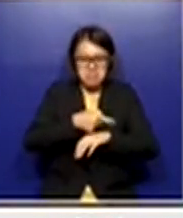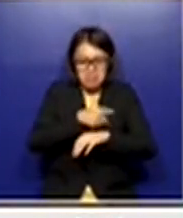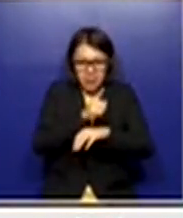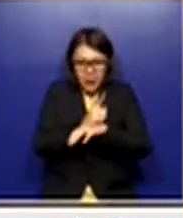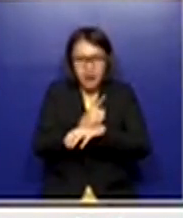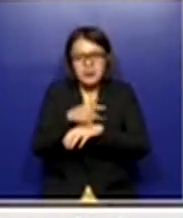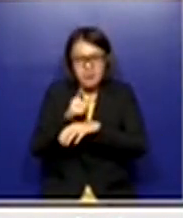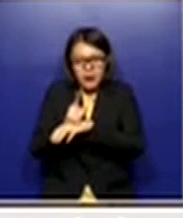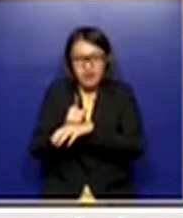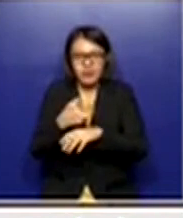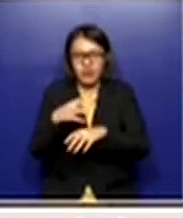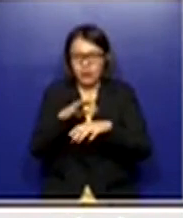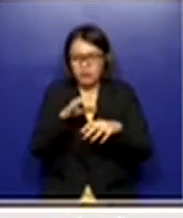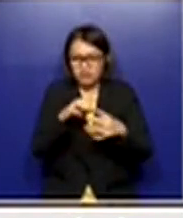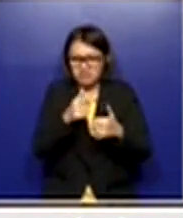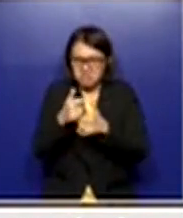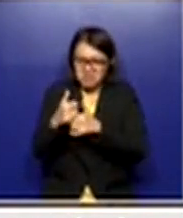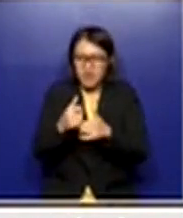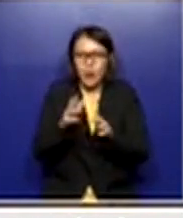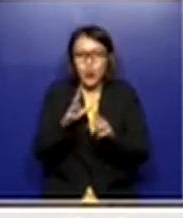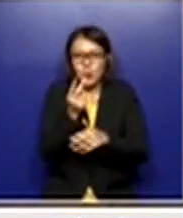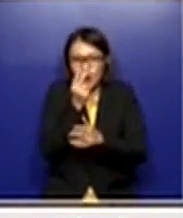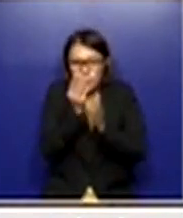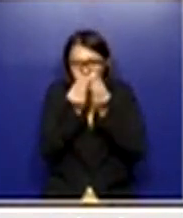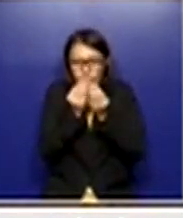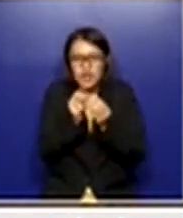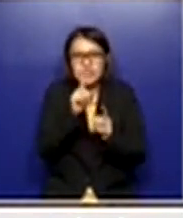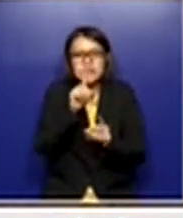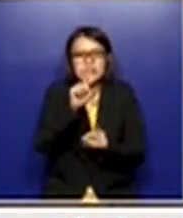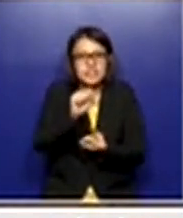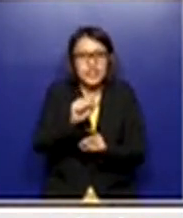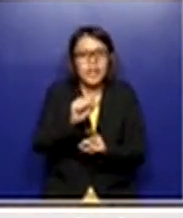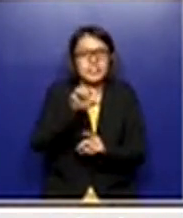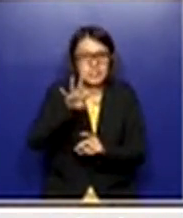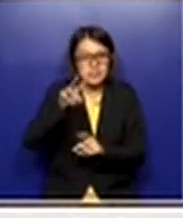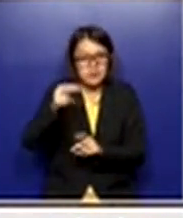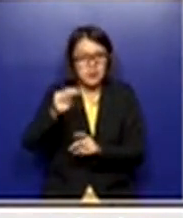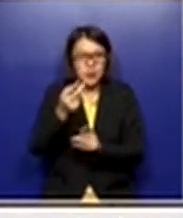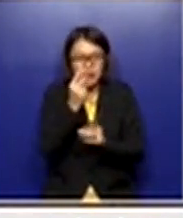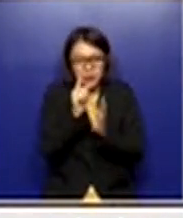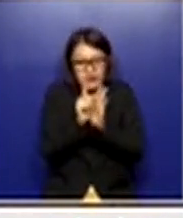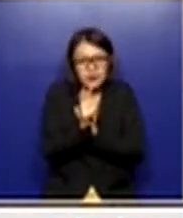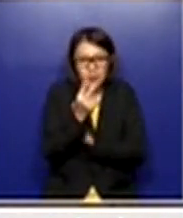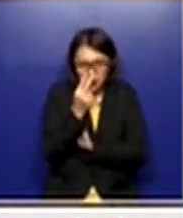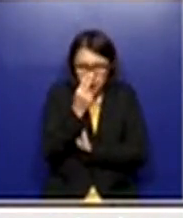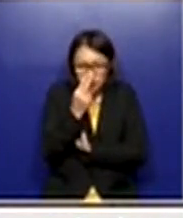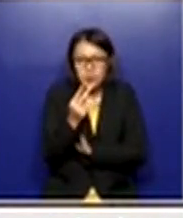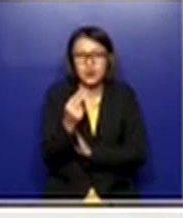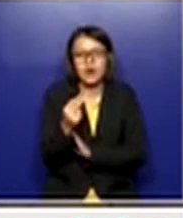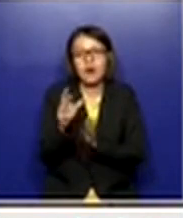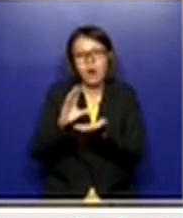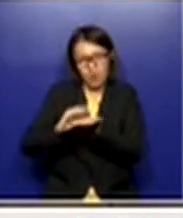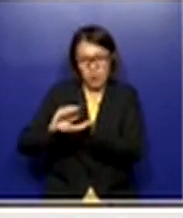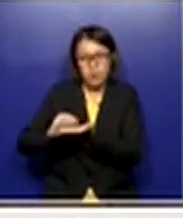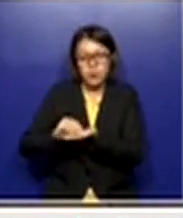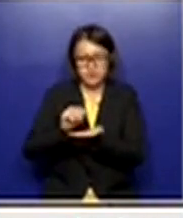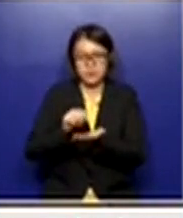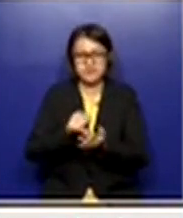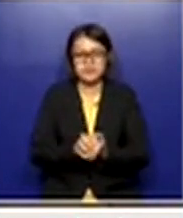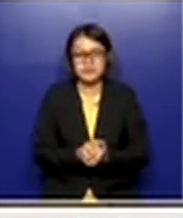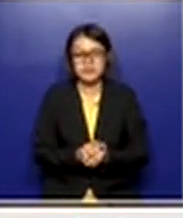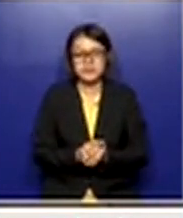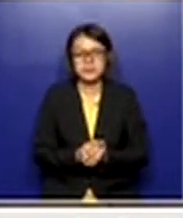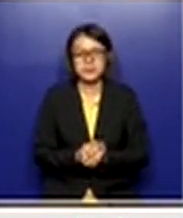ก็มีจำนวนผู้ชมถึง 648,000 คนต่อนาทีเป็นต้นนะคะนี่ก็เป็นข้อมูลประกอบประเด็น